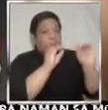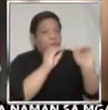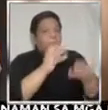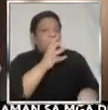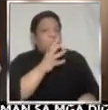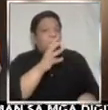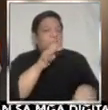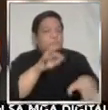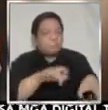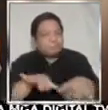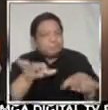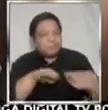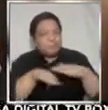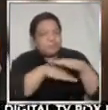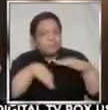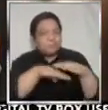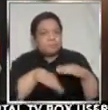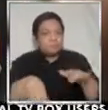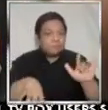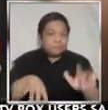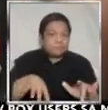basics.